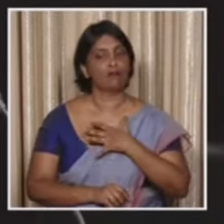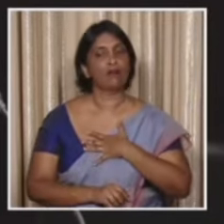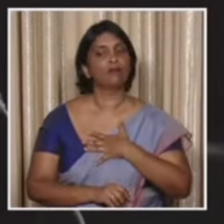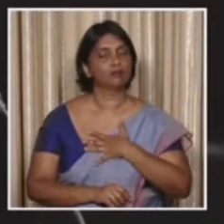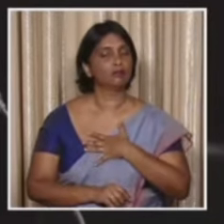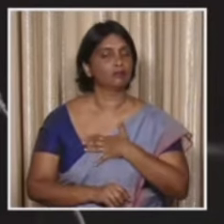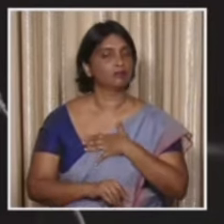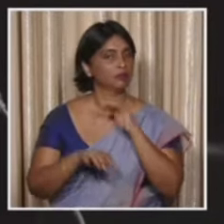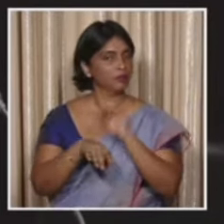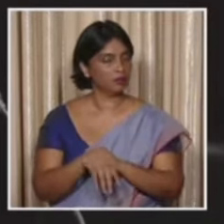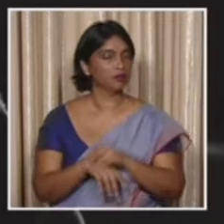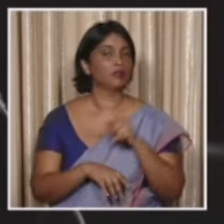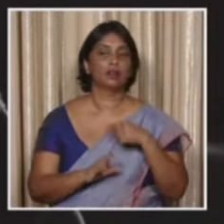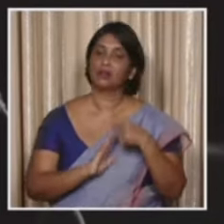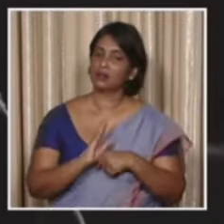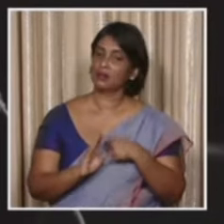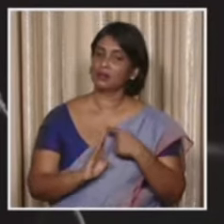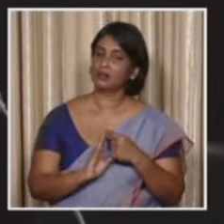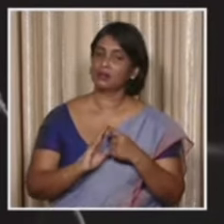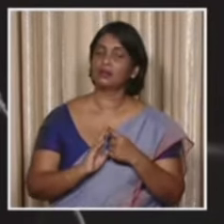மிக காத்திரமாக